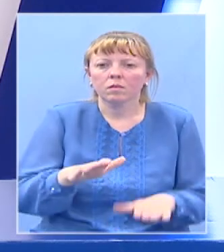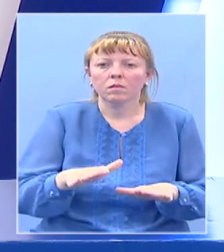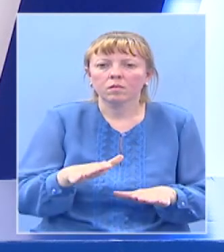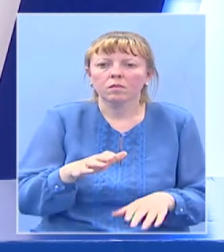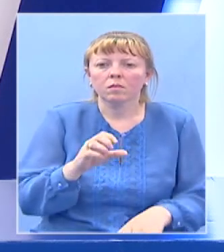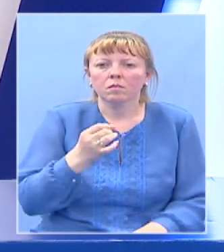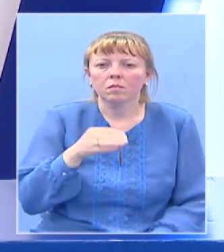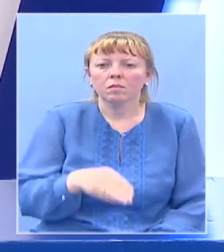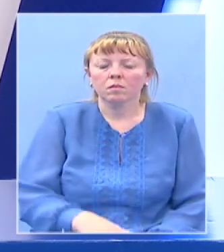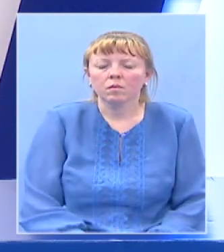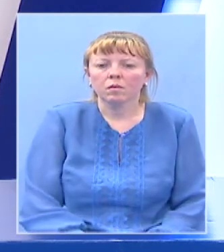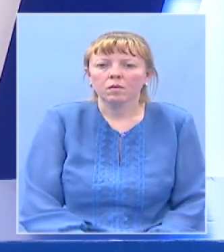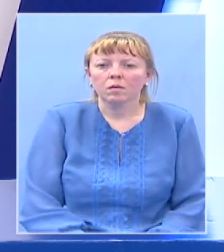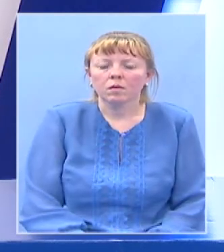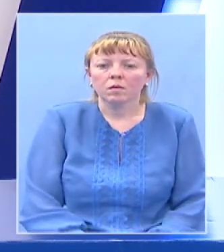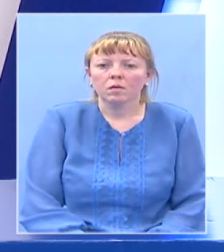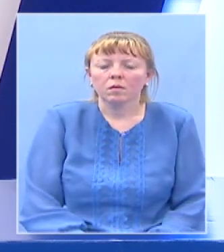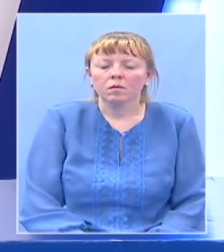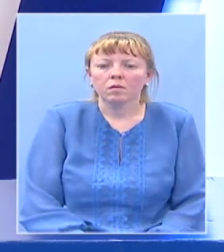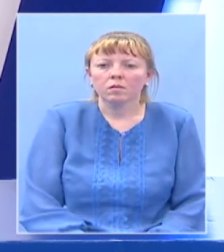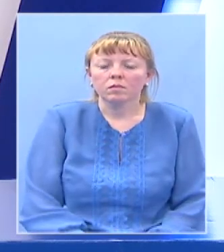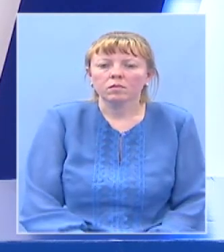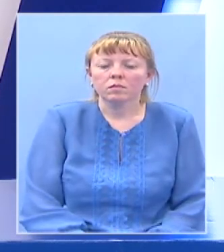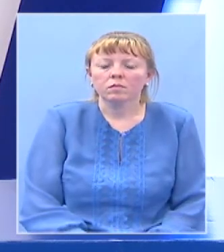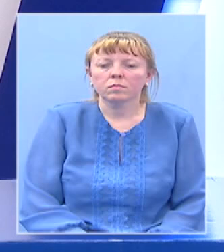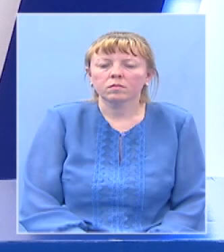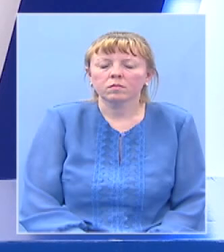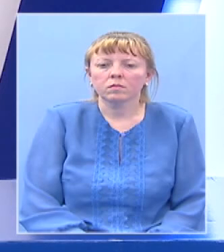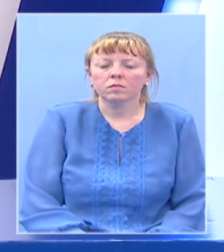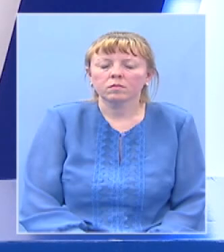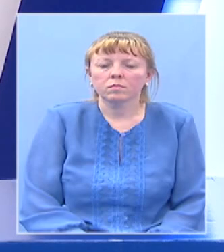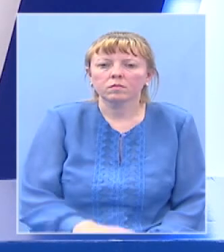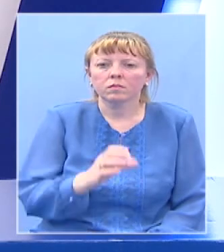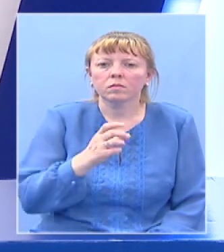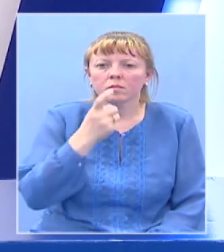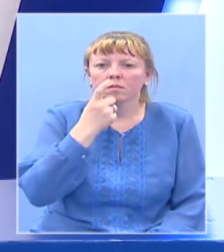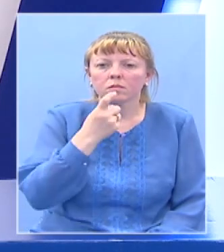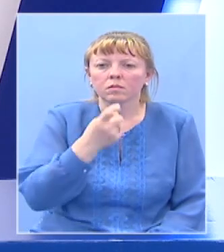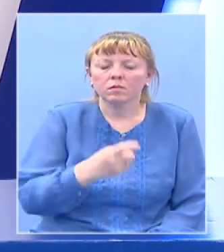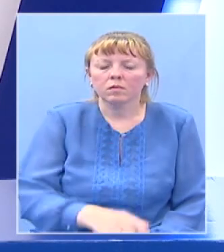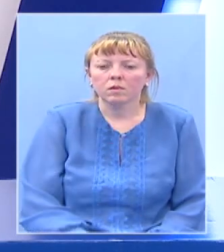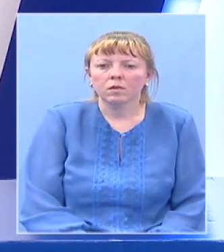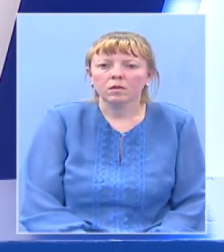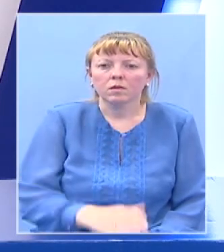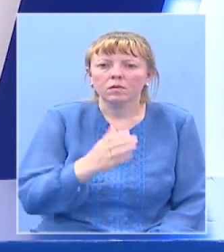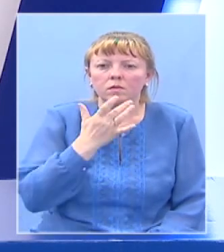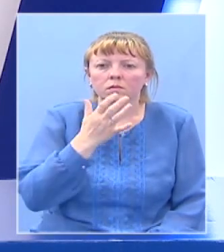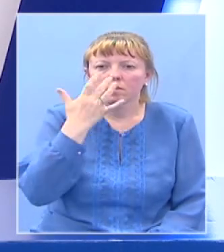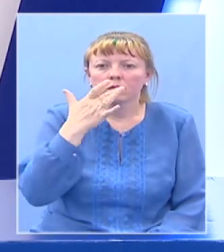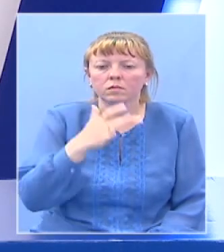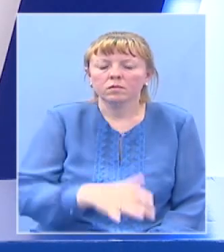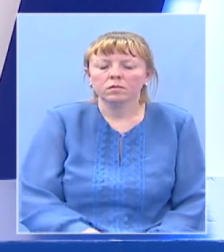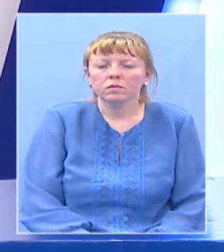контроль это контроль э над разрешительной системы международного сообщения это у нас иностранных транспортных средств в